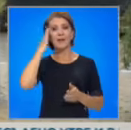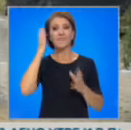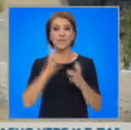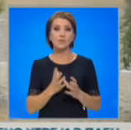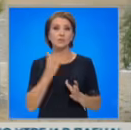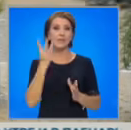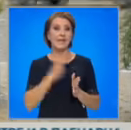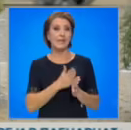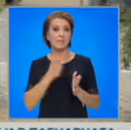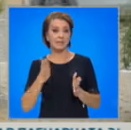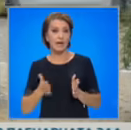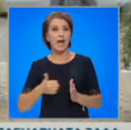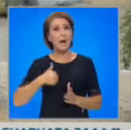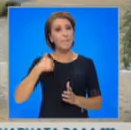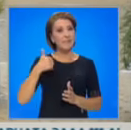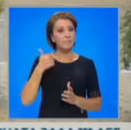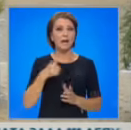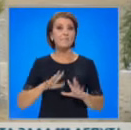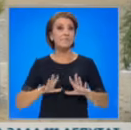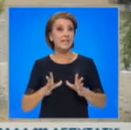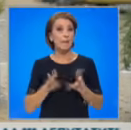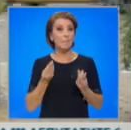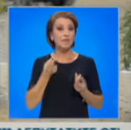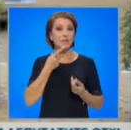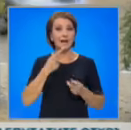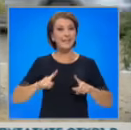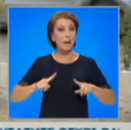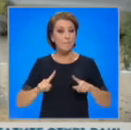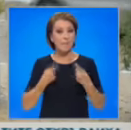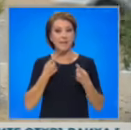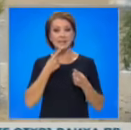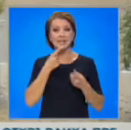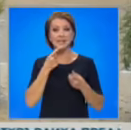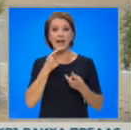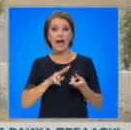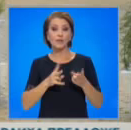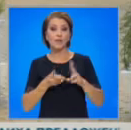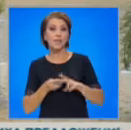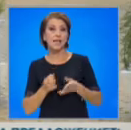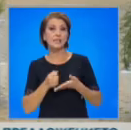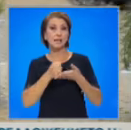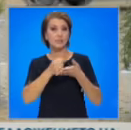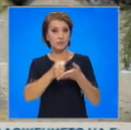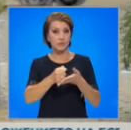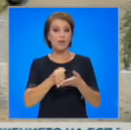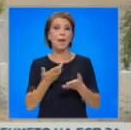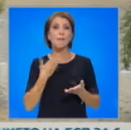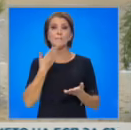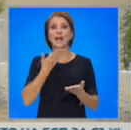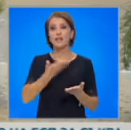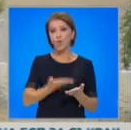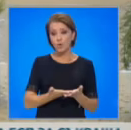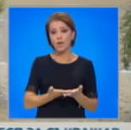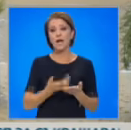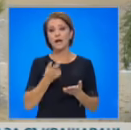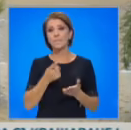БСП започнаха да бързат от своя страна за актуализацията на бюджета, като предложиха народните представители да работят извънредно и по време